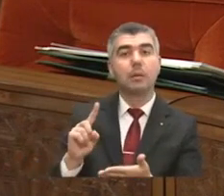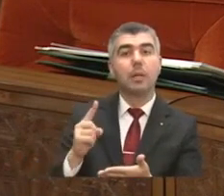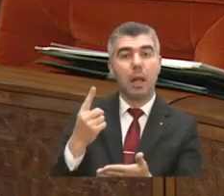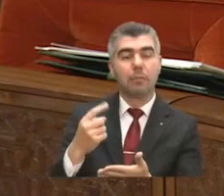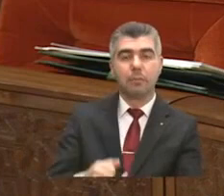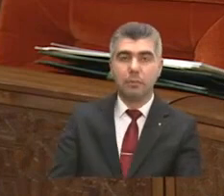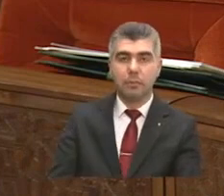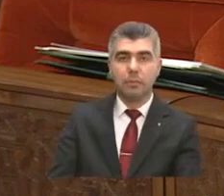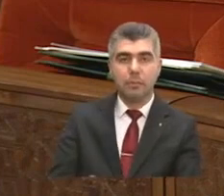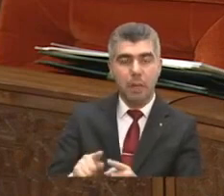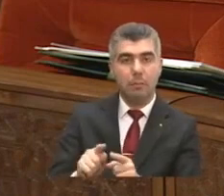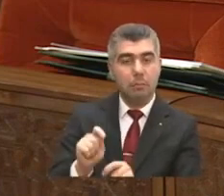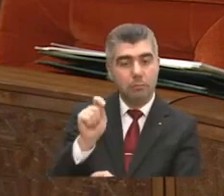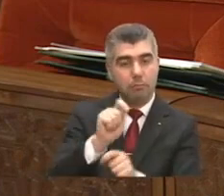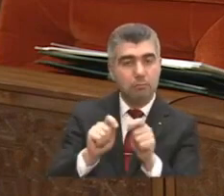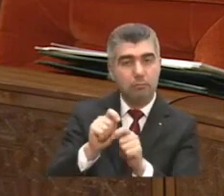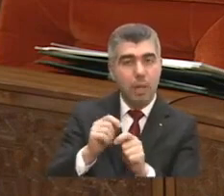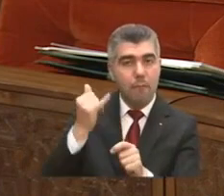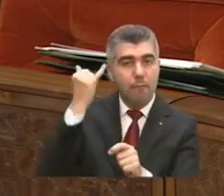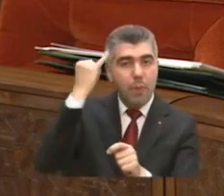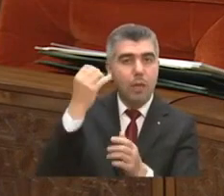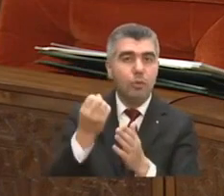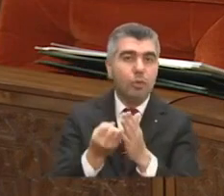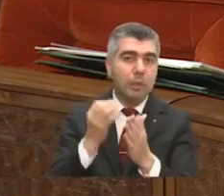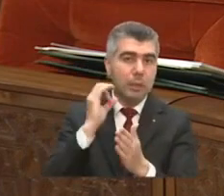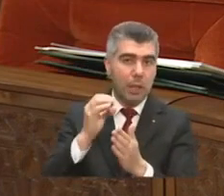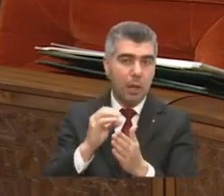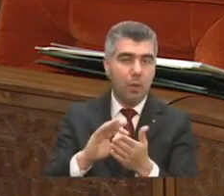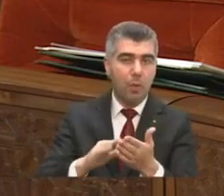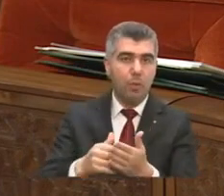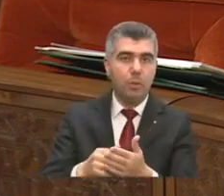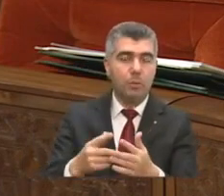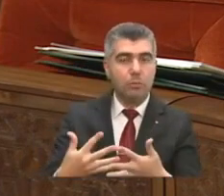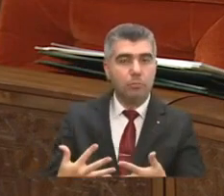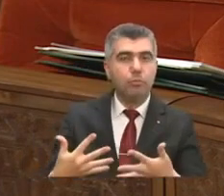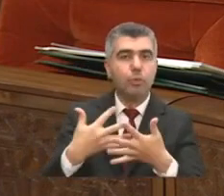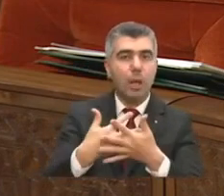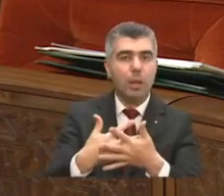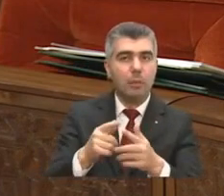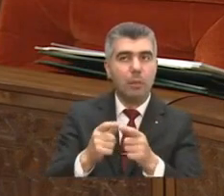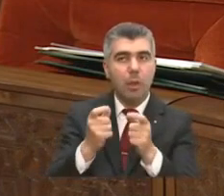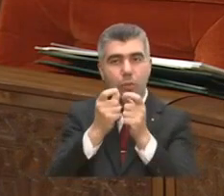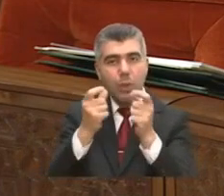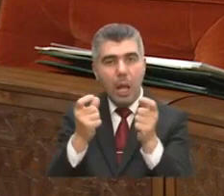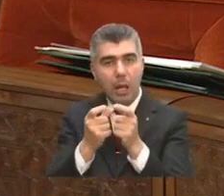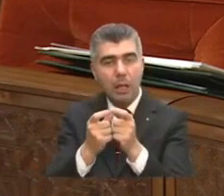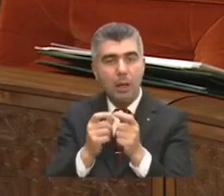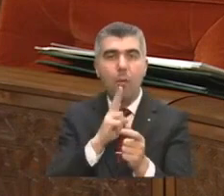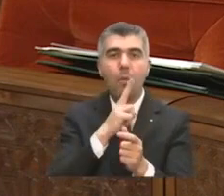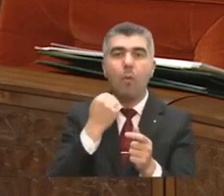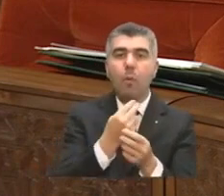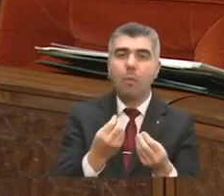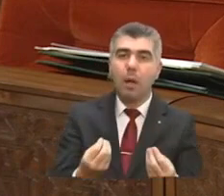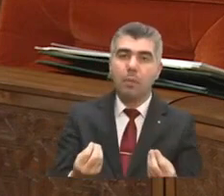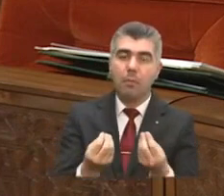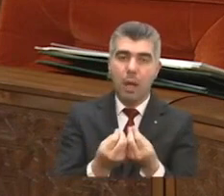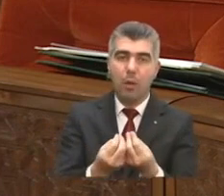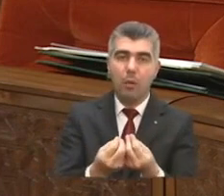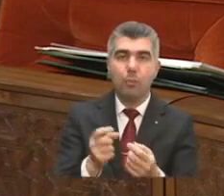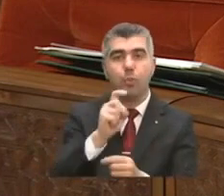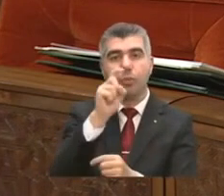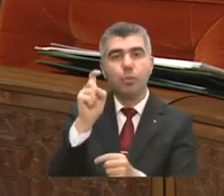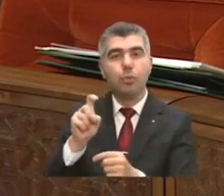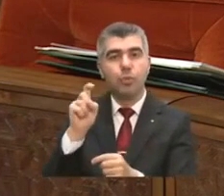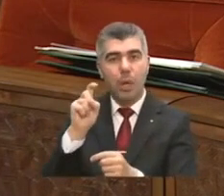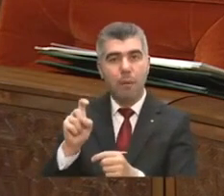تيستزم ايجاد حلول مبتكره من التمويل مبنيه ناسيه مع الشركات بالقطاع العام والخاص الى جانب اشراك جماعه